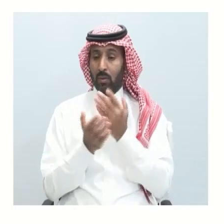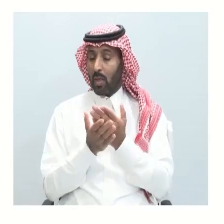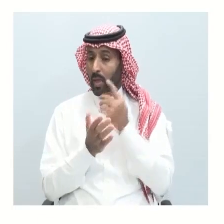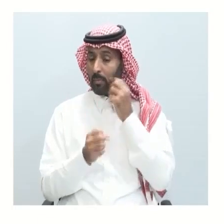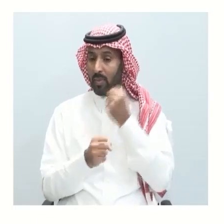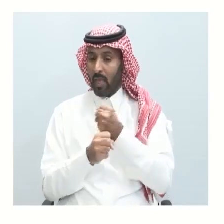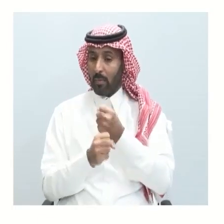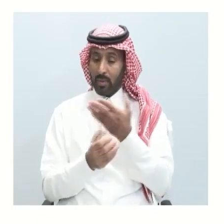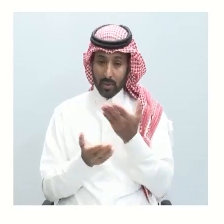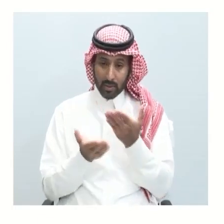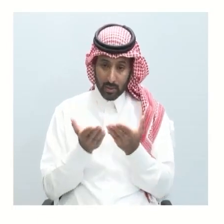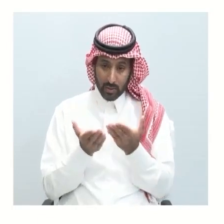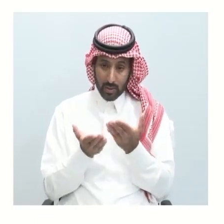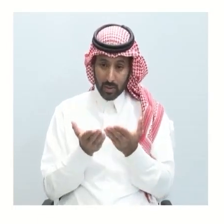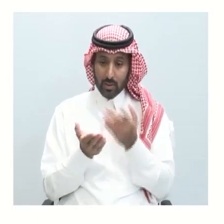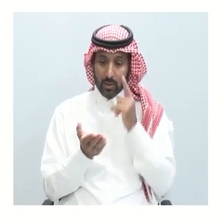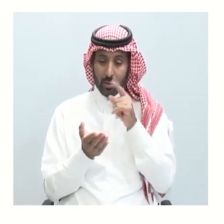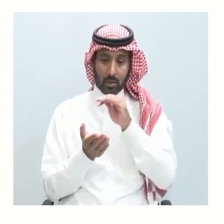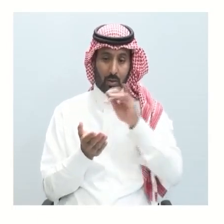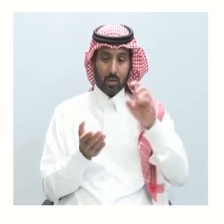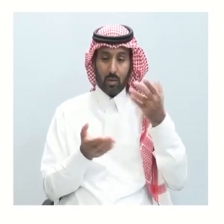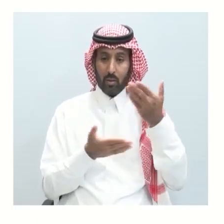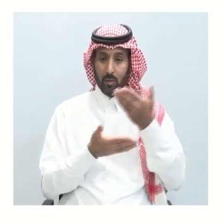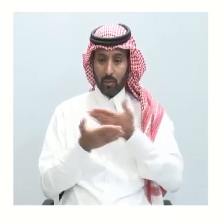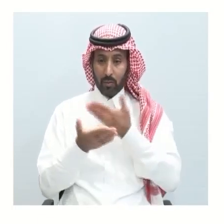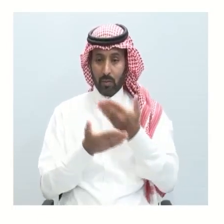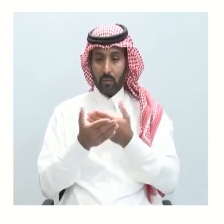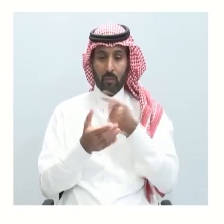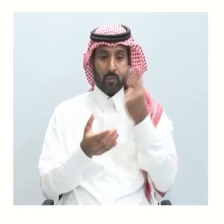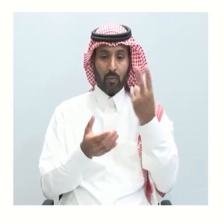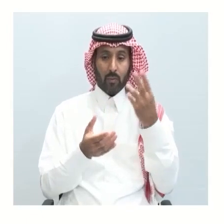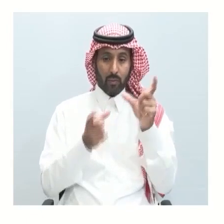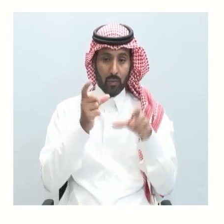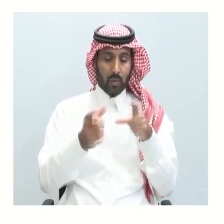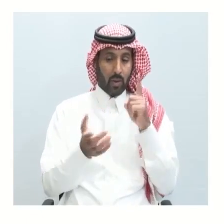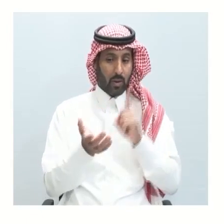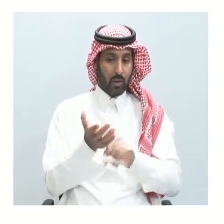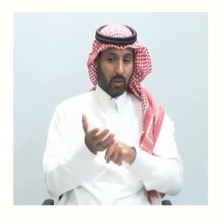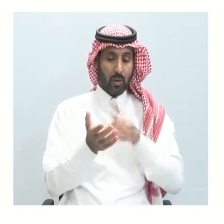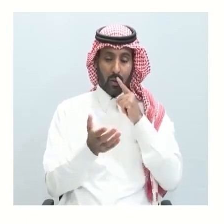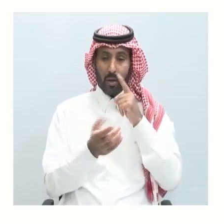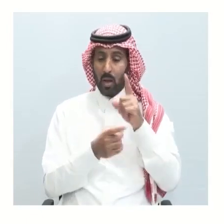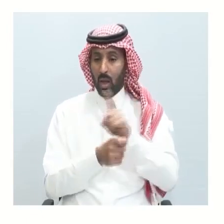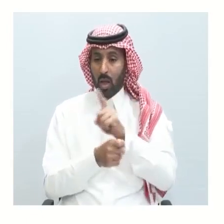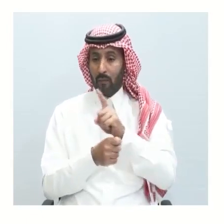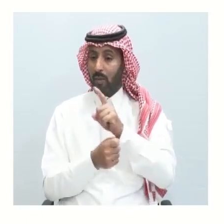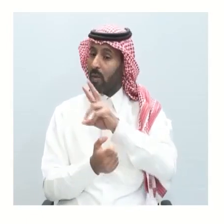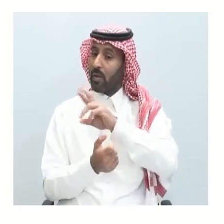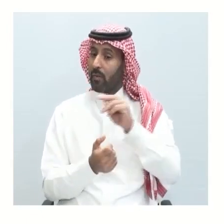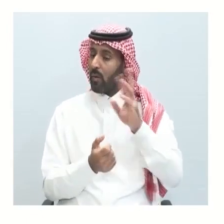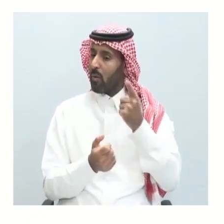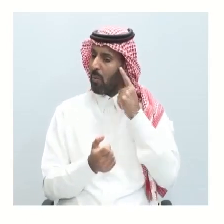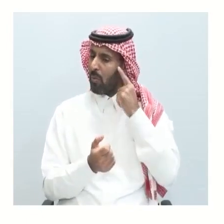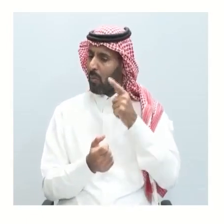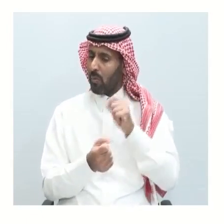لكل من التفاعلين التاليين بنفس الطريقة، ستتأكد أن الحالة الفيزيائية هي نفسها